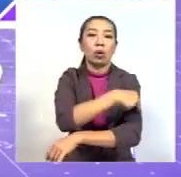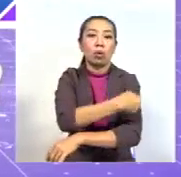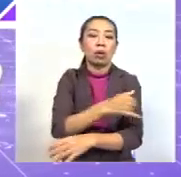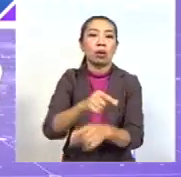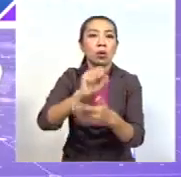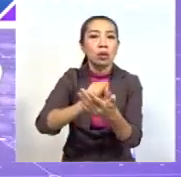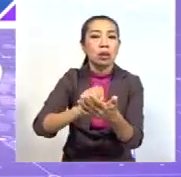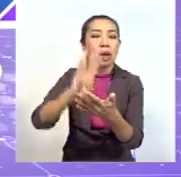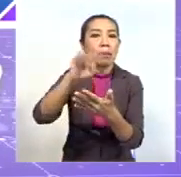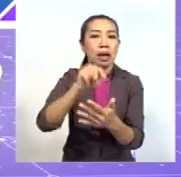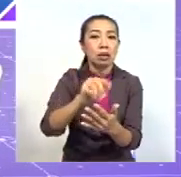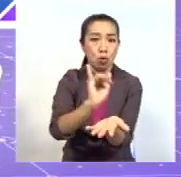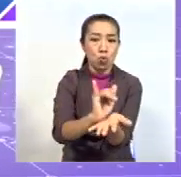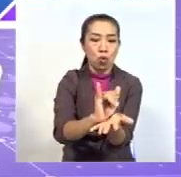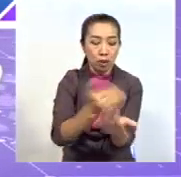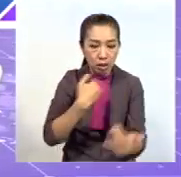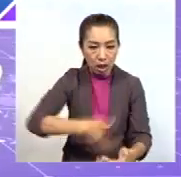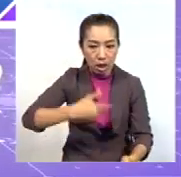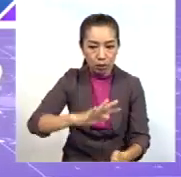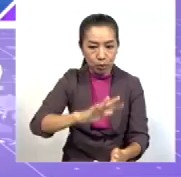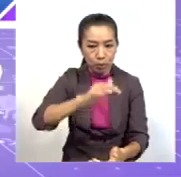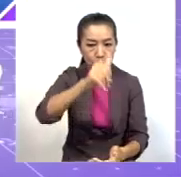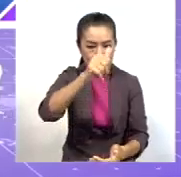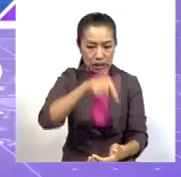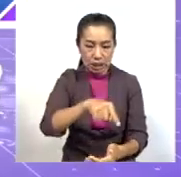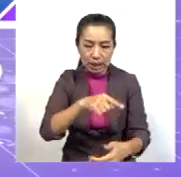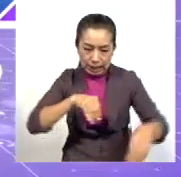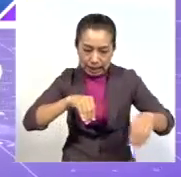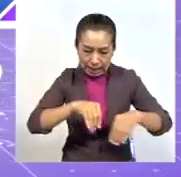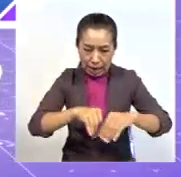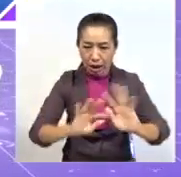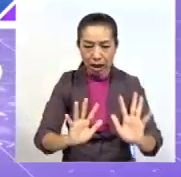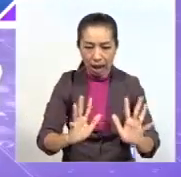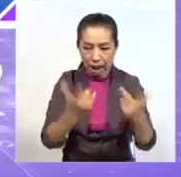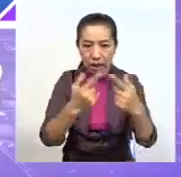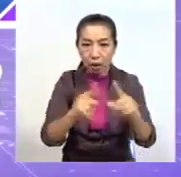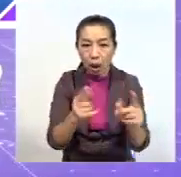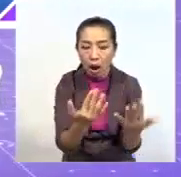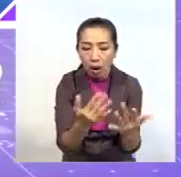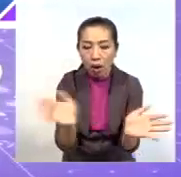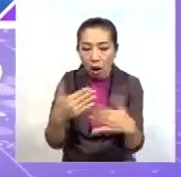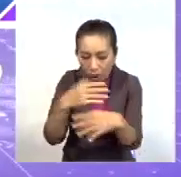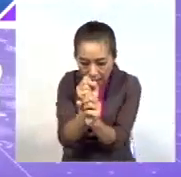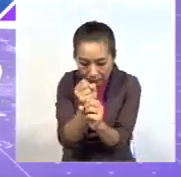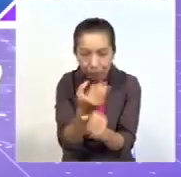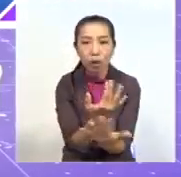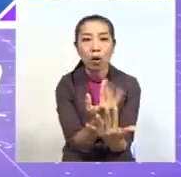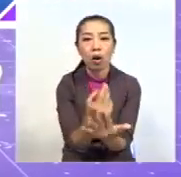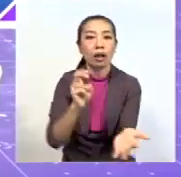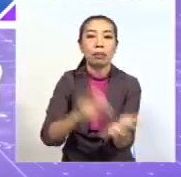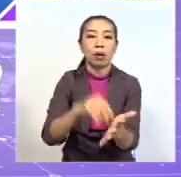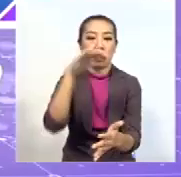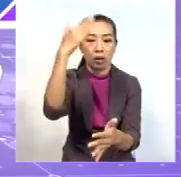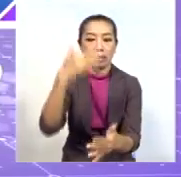บันบำราศทางด้านนี้อาการดีขึ้นนะครับจนใกล้จะเป็นปกติเพียงแต่ว่ารอผลทางการตรวจทางห้องปฏิบัติการด้วยเช่นเ